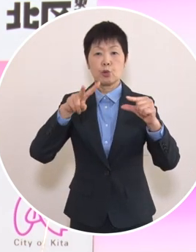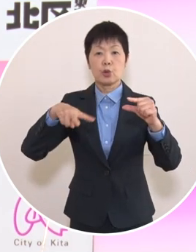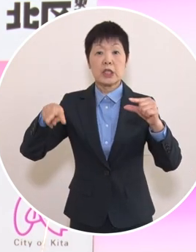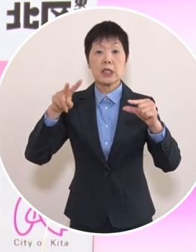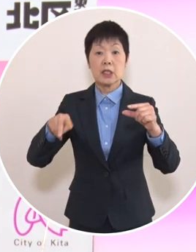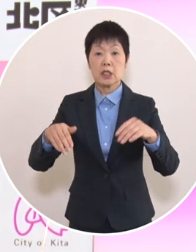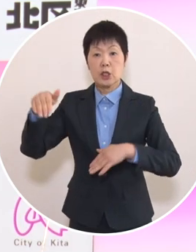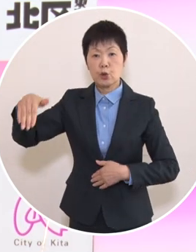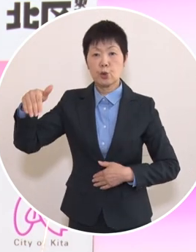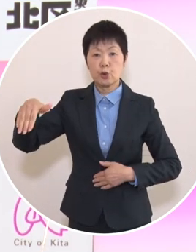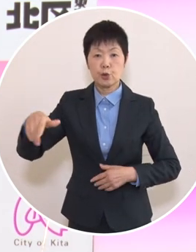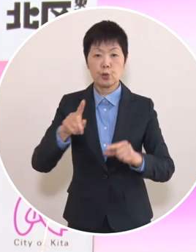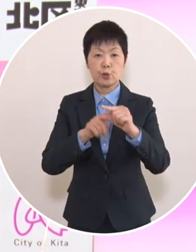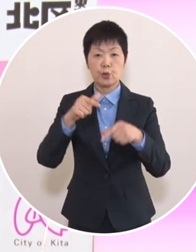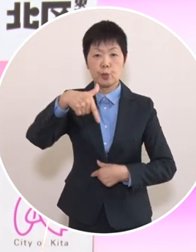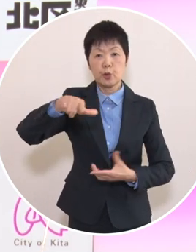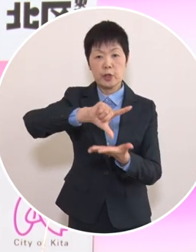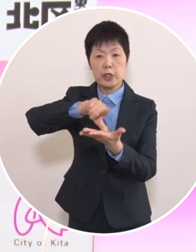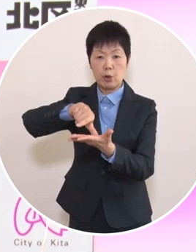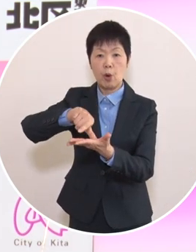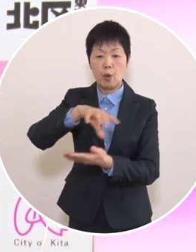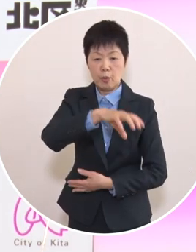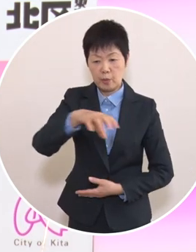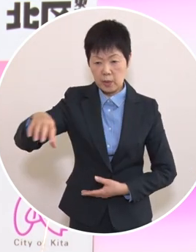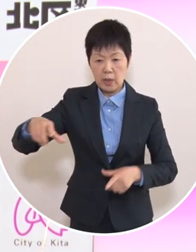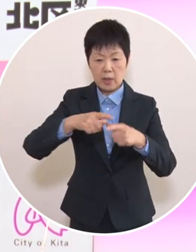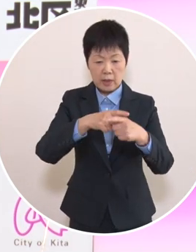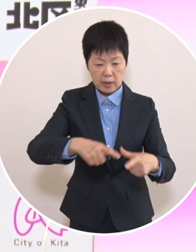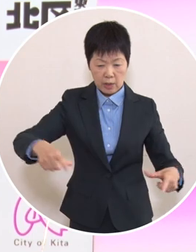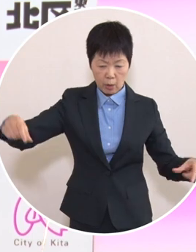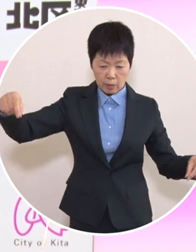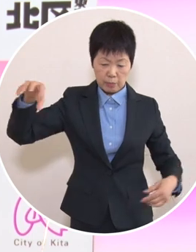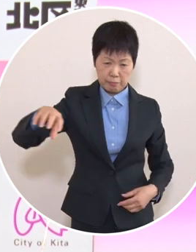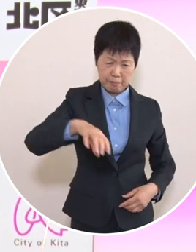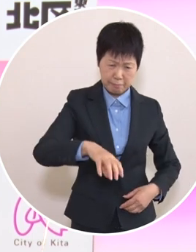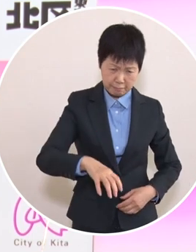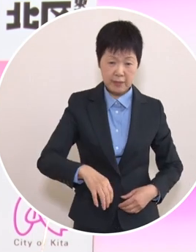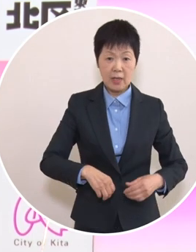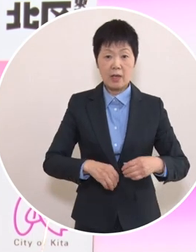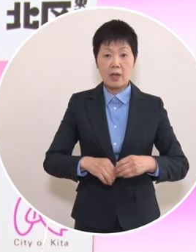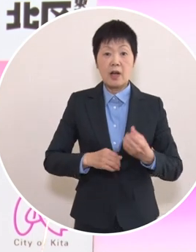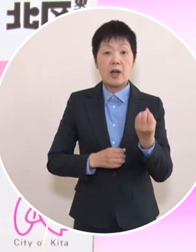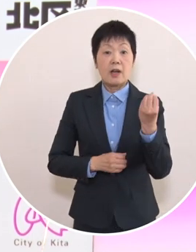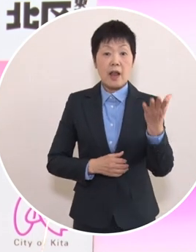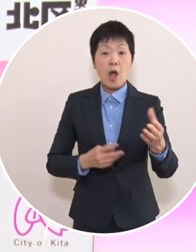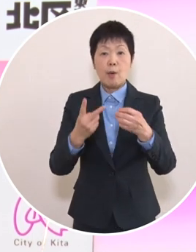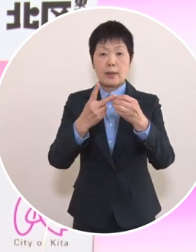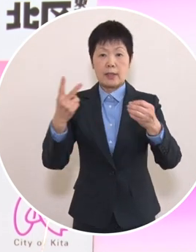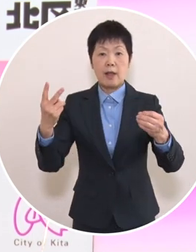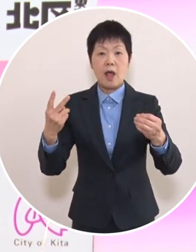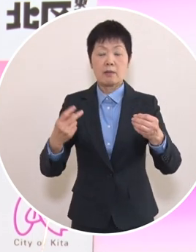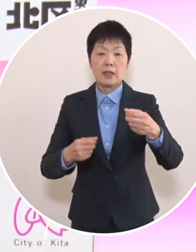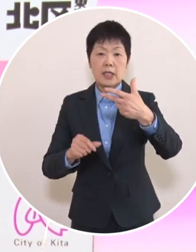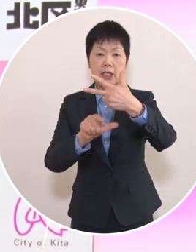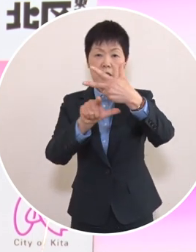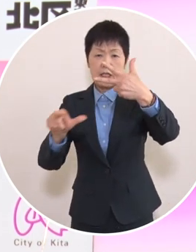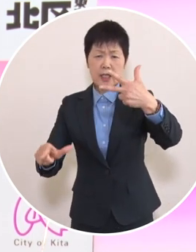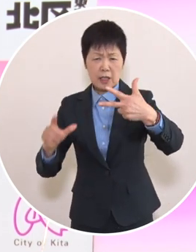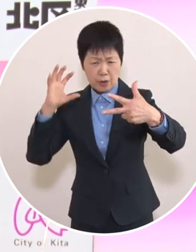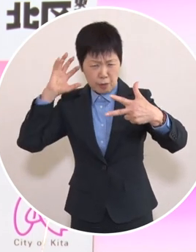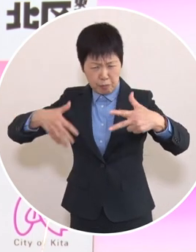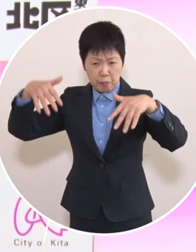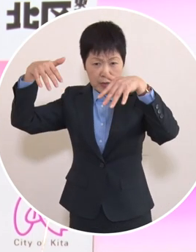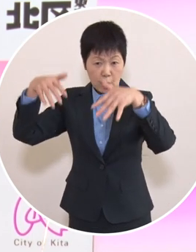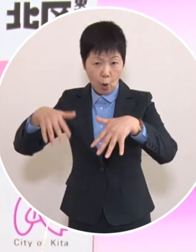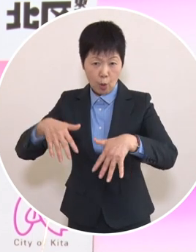九州やつ中部地方など日本各地で発生した例は2年7月豪雨